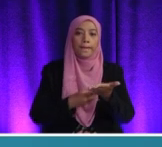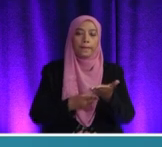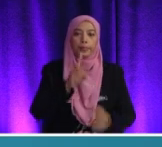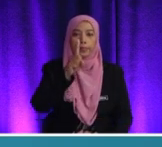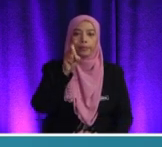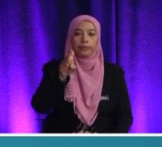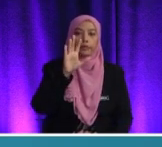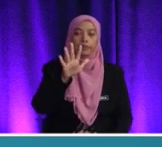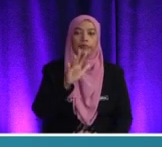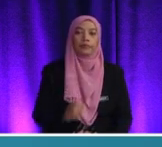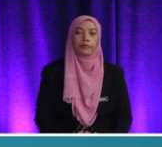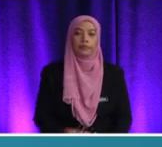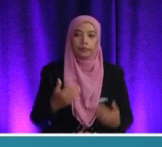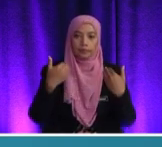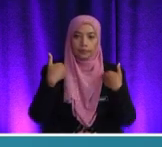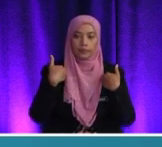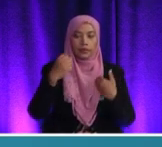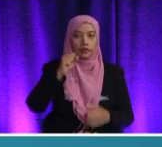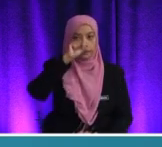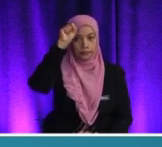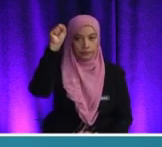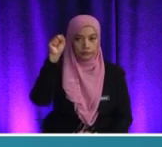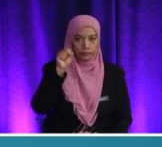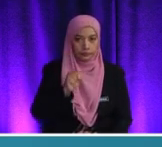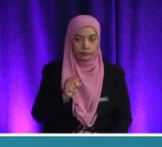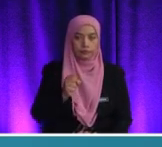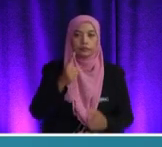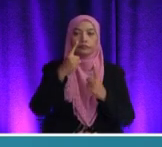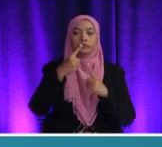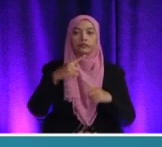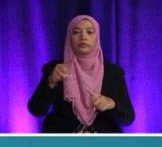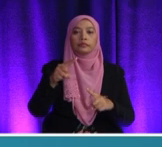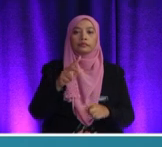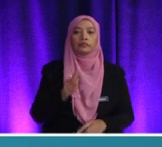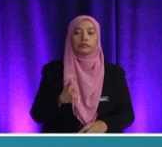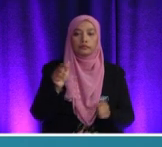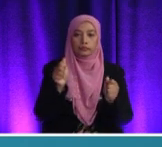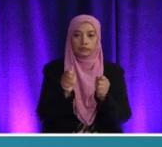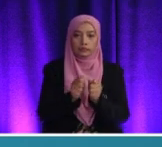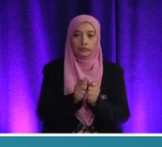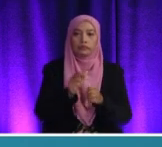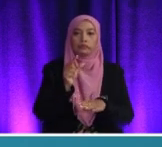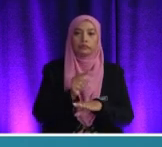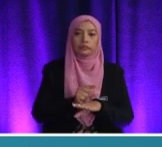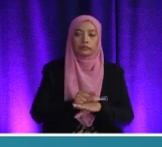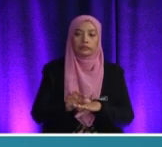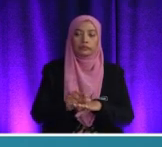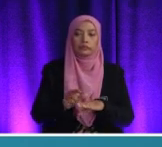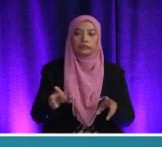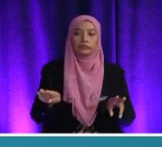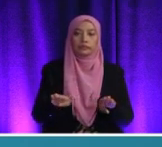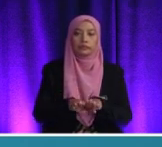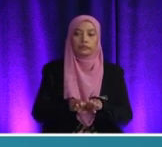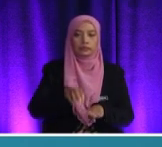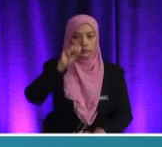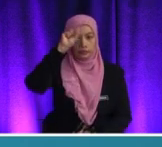1.5 menit ialah besok aja Wa tentang sesuatu perkara dengan menggunakan pelbagai soalan jadi